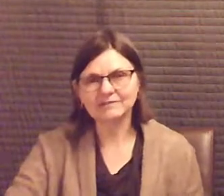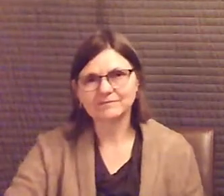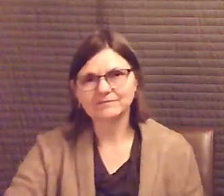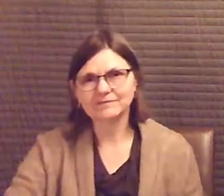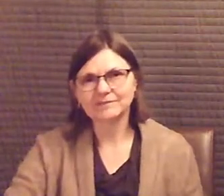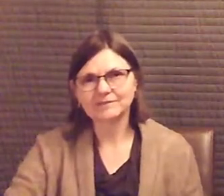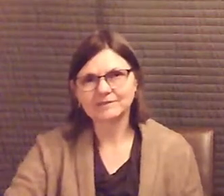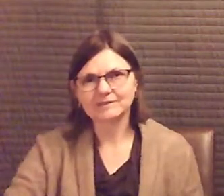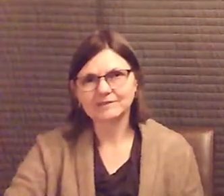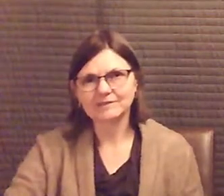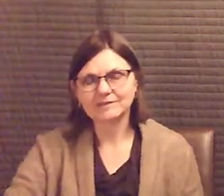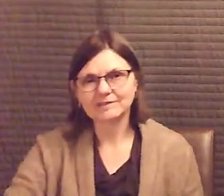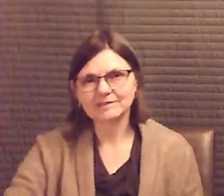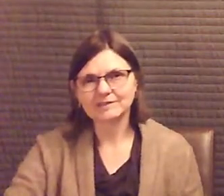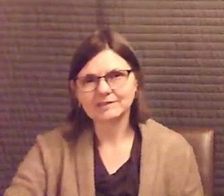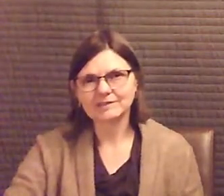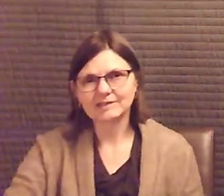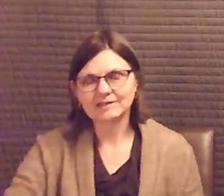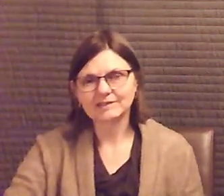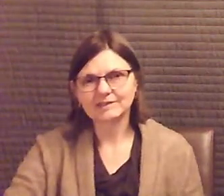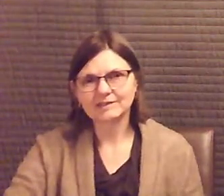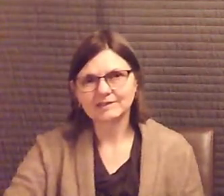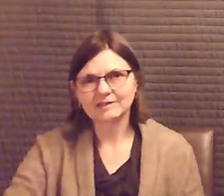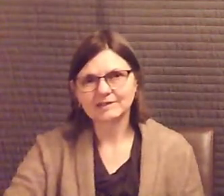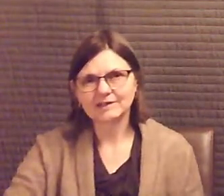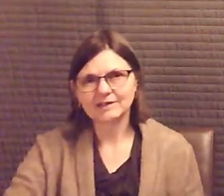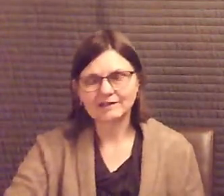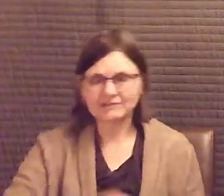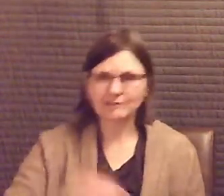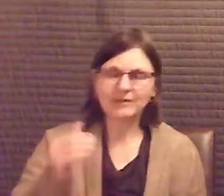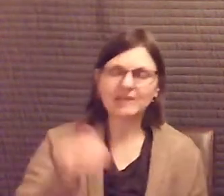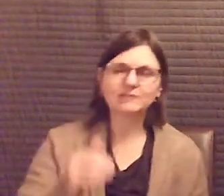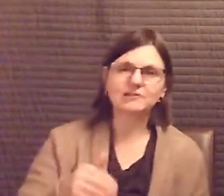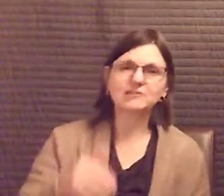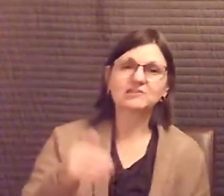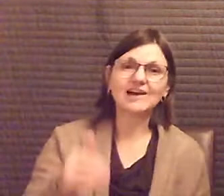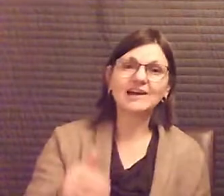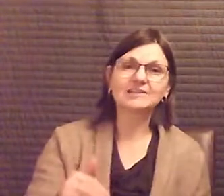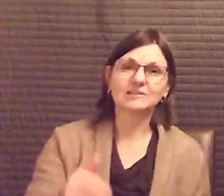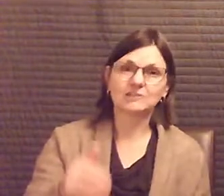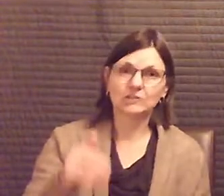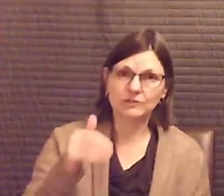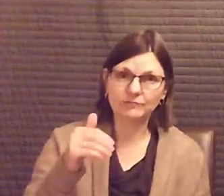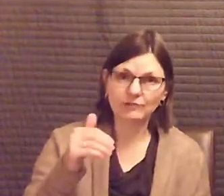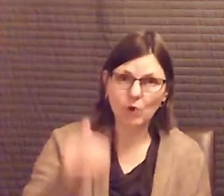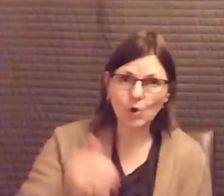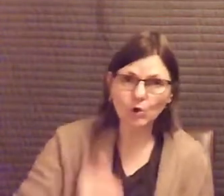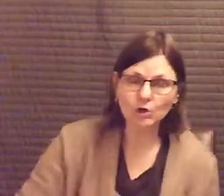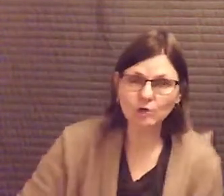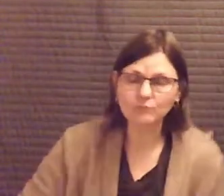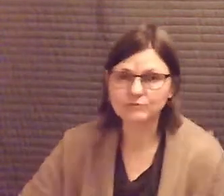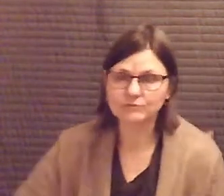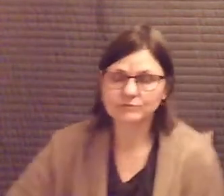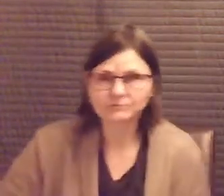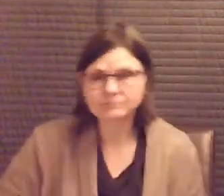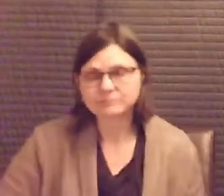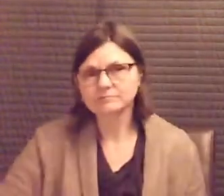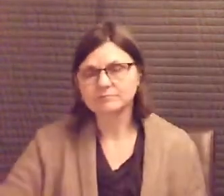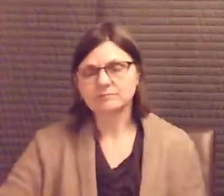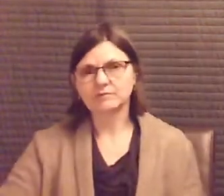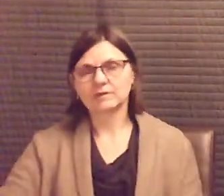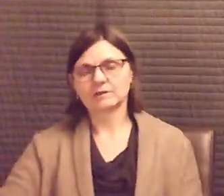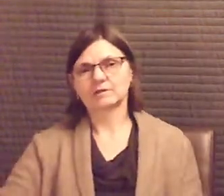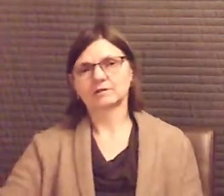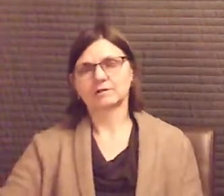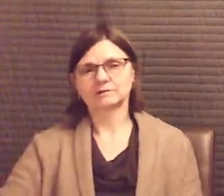gemeente boom die niveau oh oom billy en zich bekeerd van het kwade van ongeloof en de start